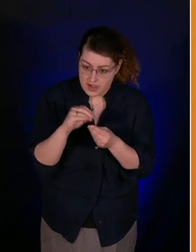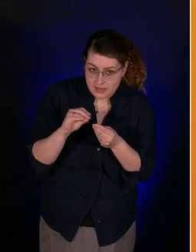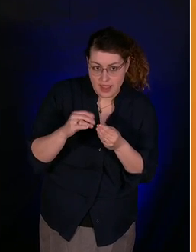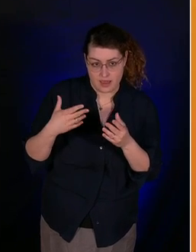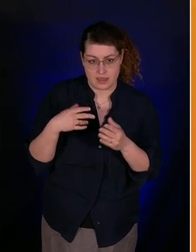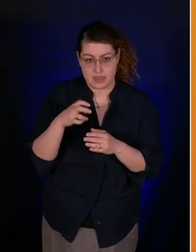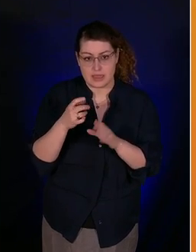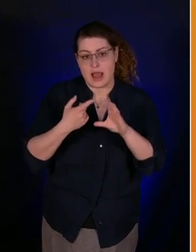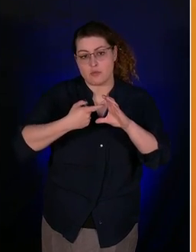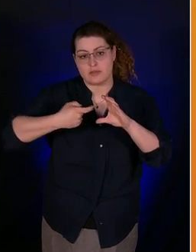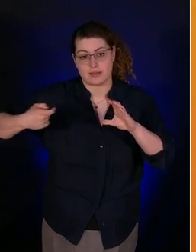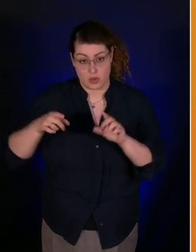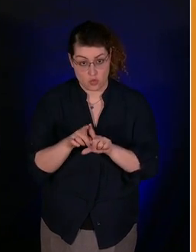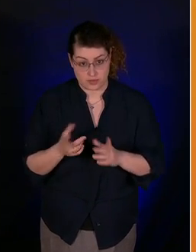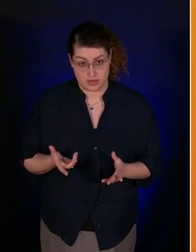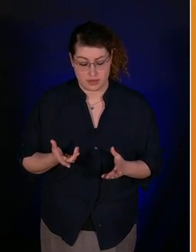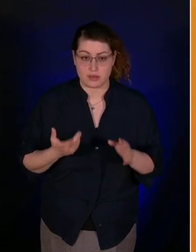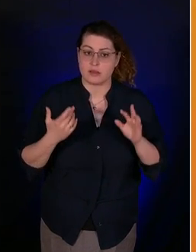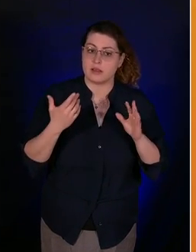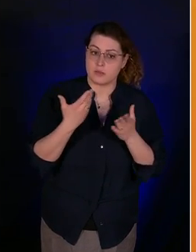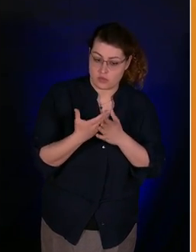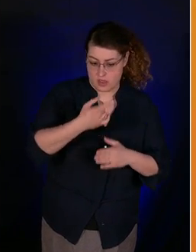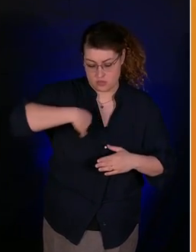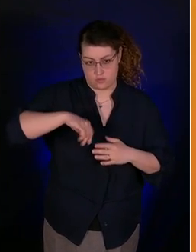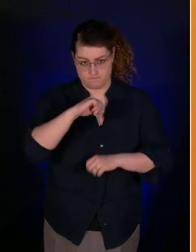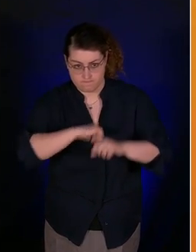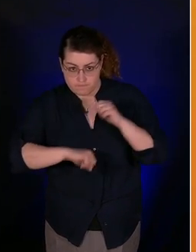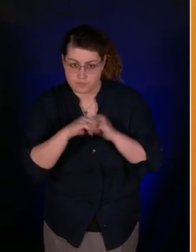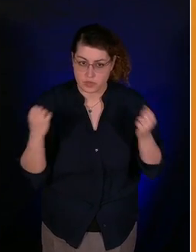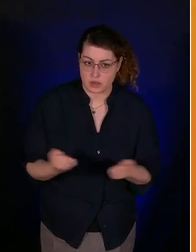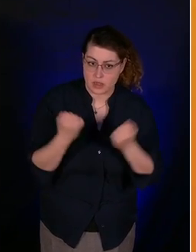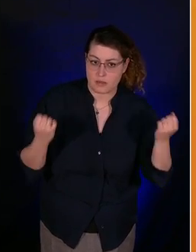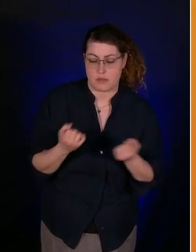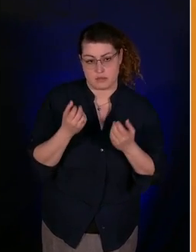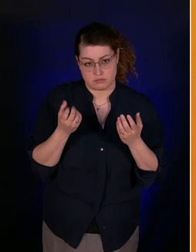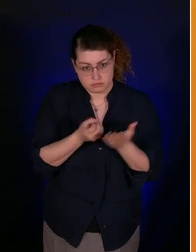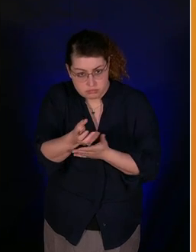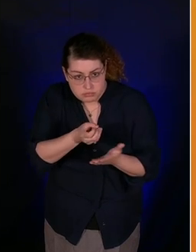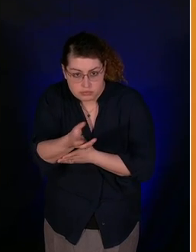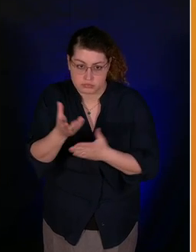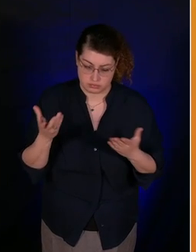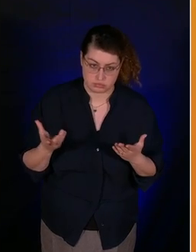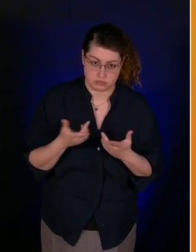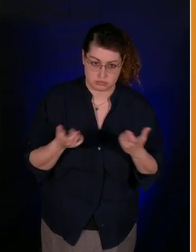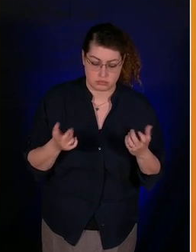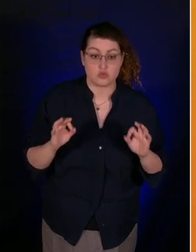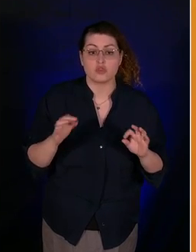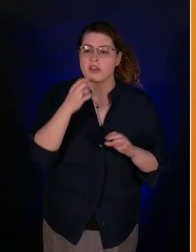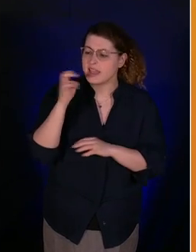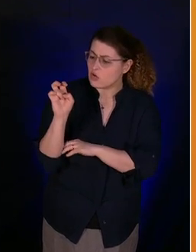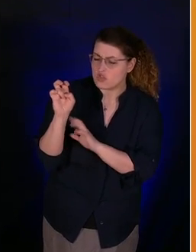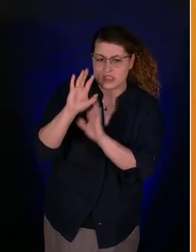entreprises ne font que du greenwashing en mettant en place des actions de com et de labels qui font décoration. Elles ne se servent uniquement de l'écologie que